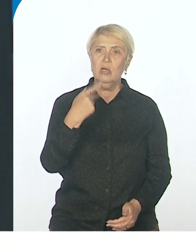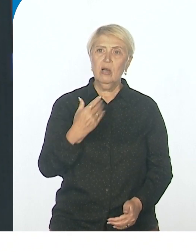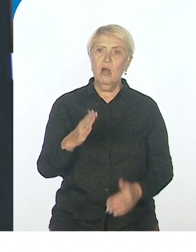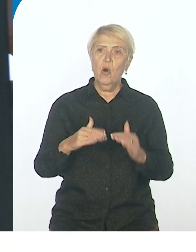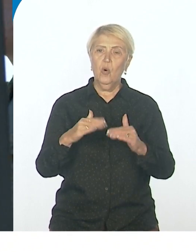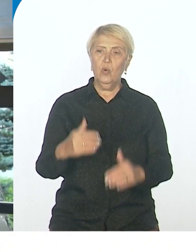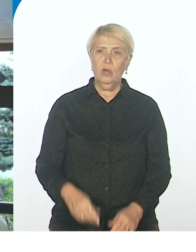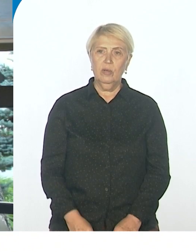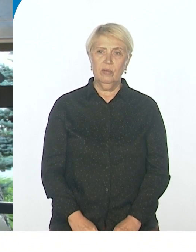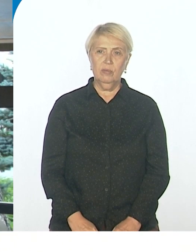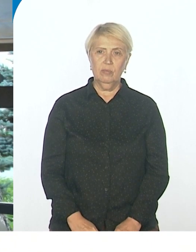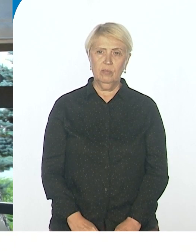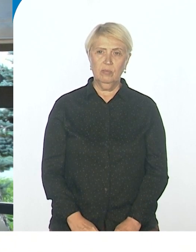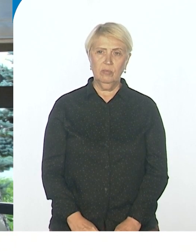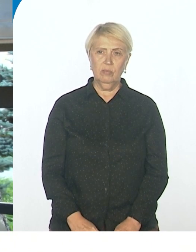ног ученика.